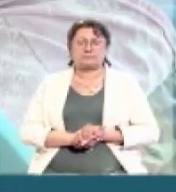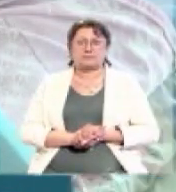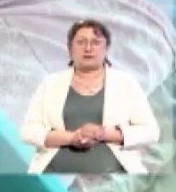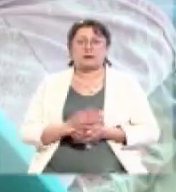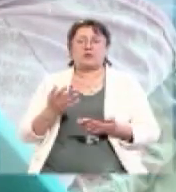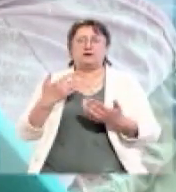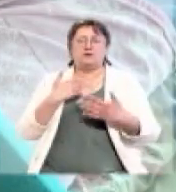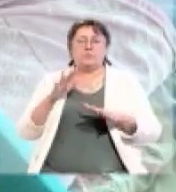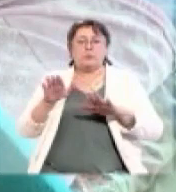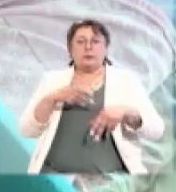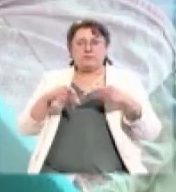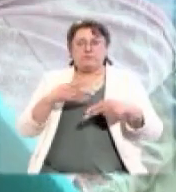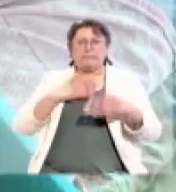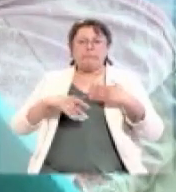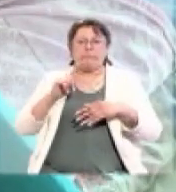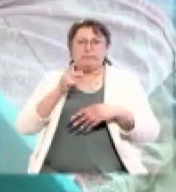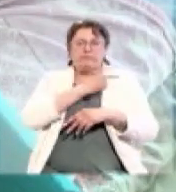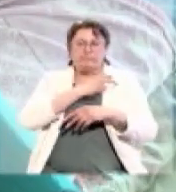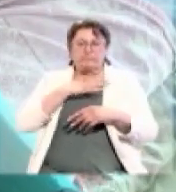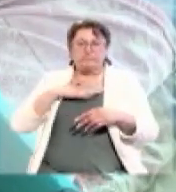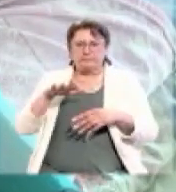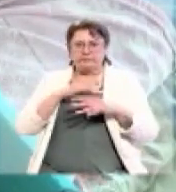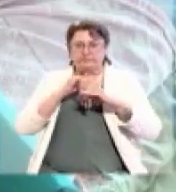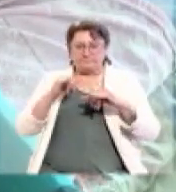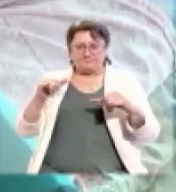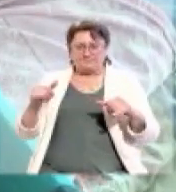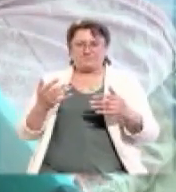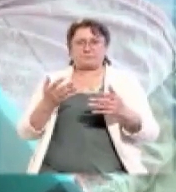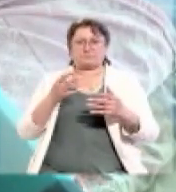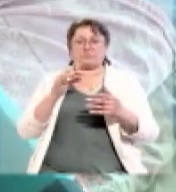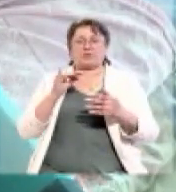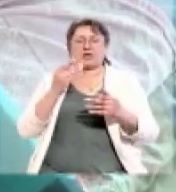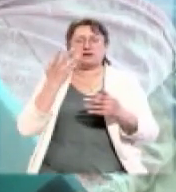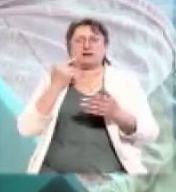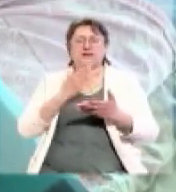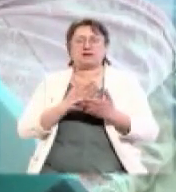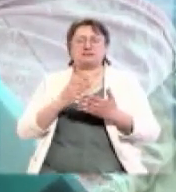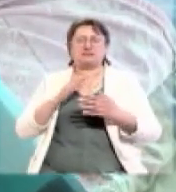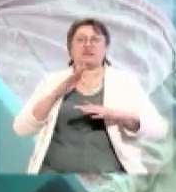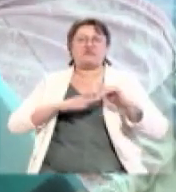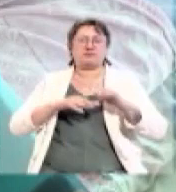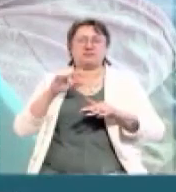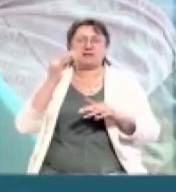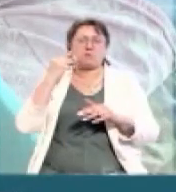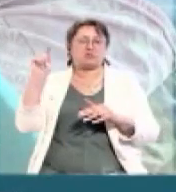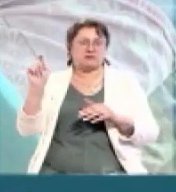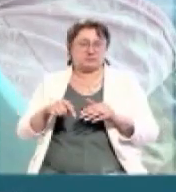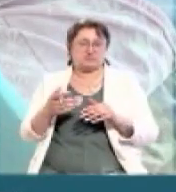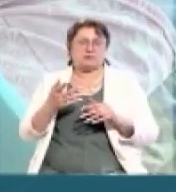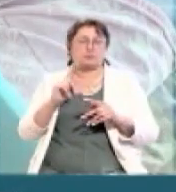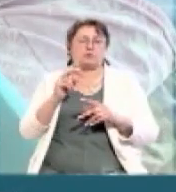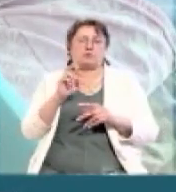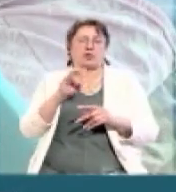осы. Ауданымыздың медицинасы дамып келе жатқаны қатты қуантады. Оның үстіне Алматыдан білікті дәрігер кеп жатқанда, бұндай мүмкіндікті